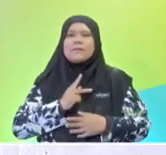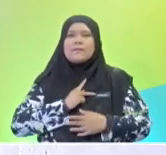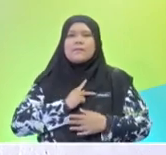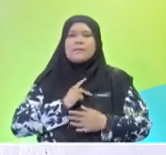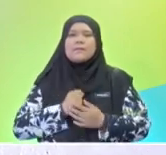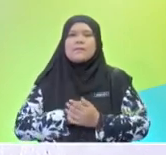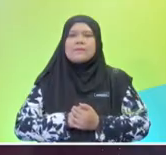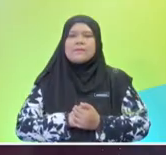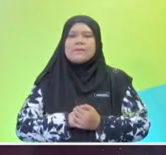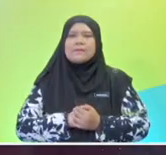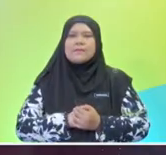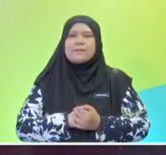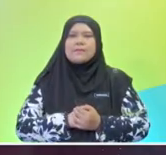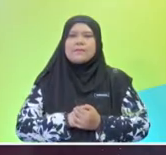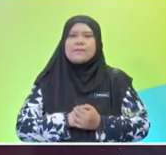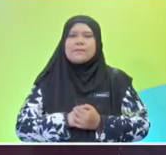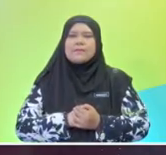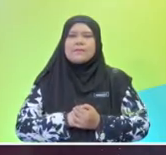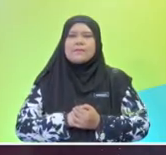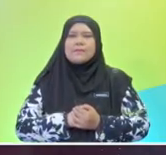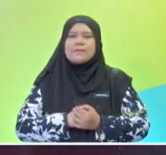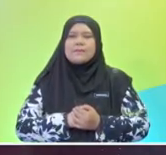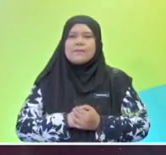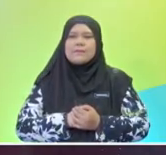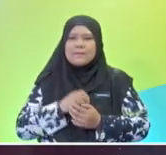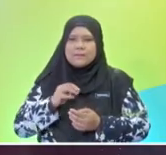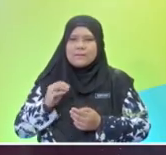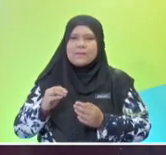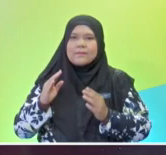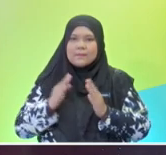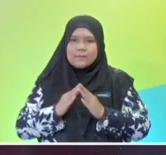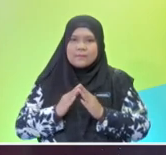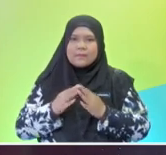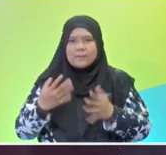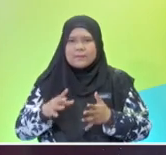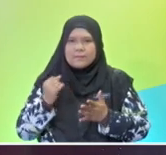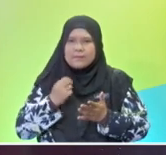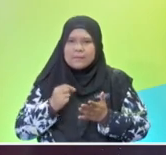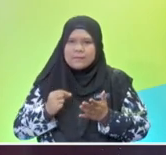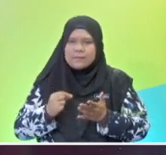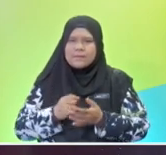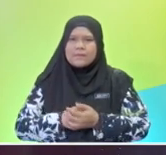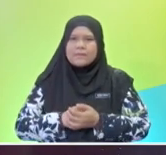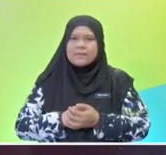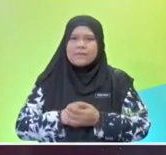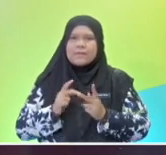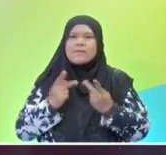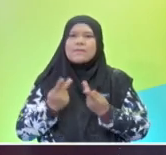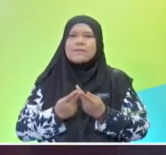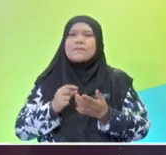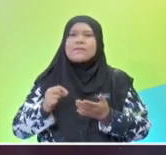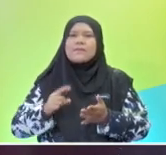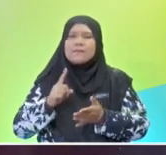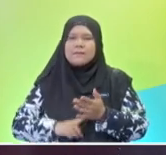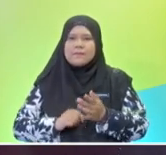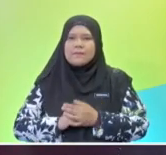syurgaku. Menarik tu cikgu. Ha, boleh-boleh kat rumah kalau dah tulis tu. Agaknya nak tulis apa ya pasal keluarga kat rumah? Kasih